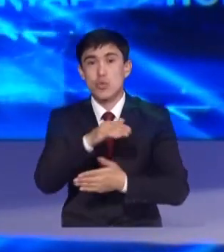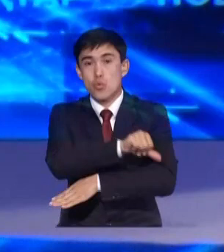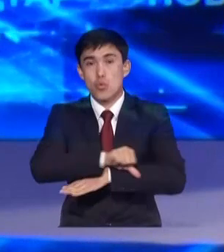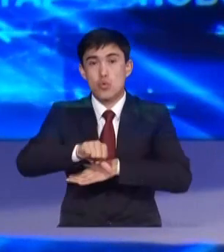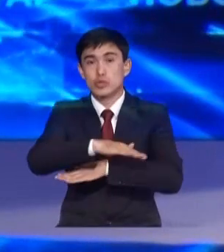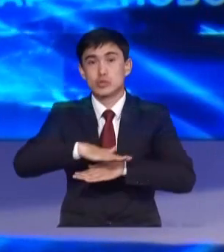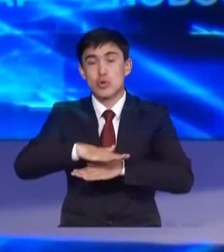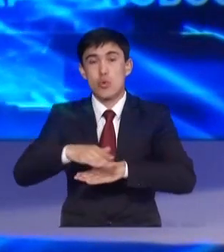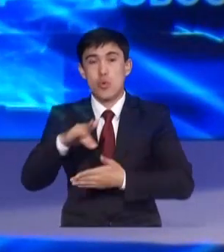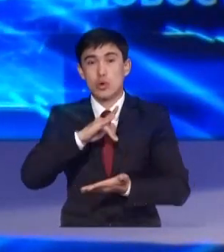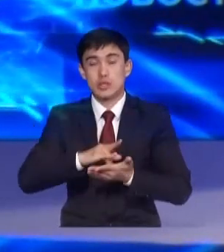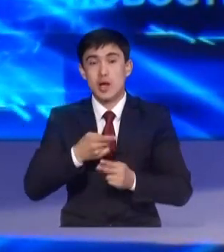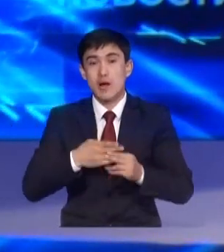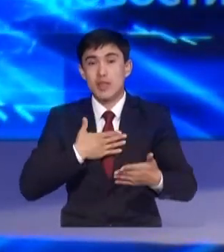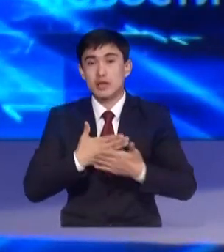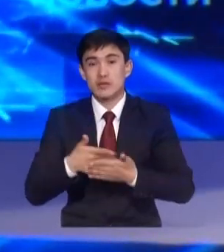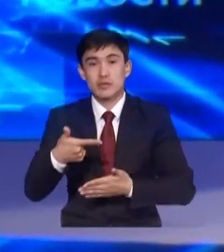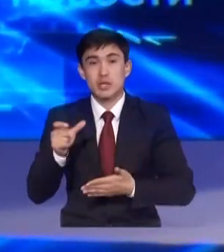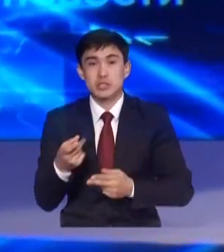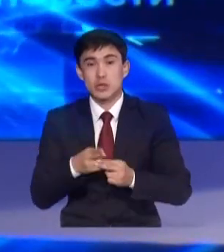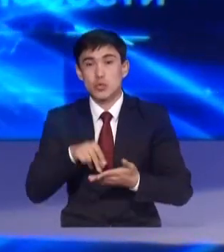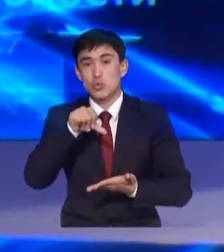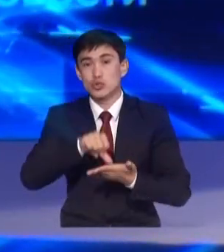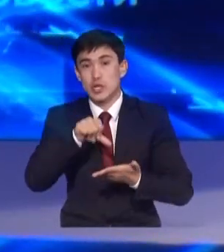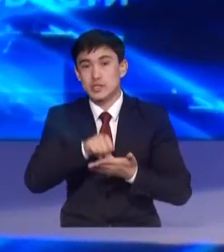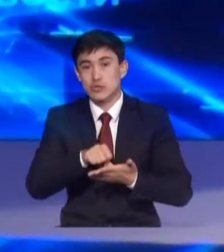города. Самыми активными гражданами,